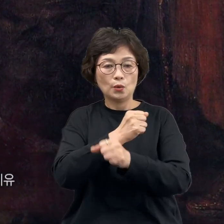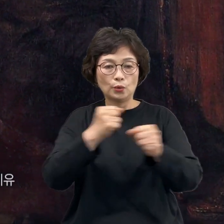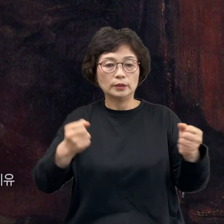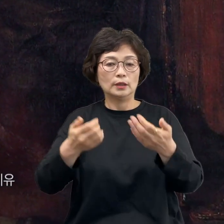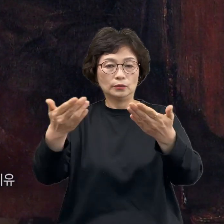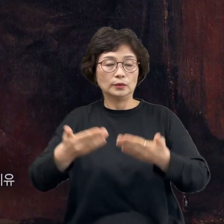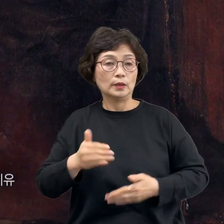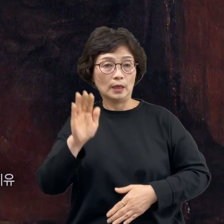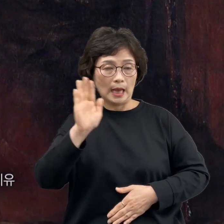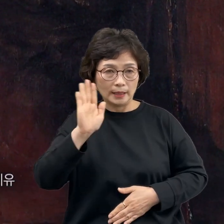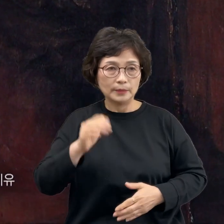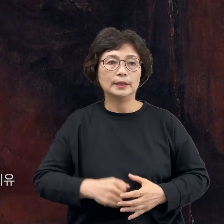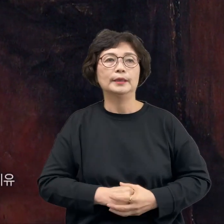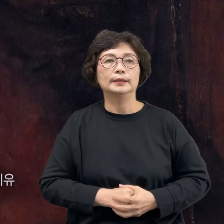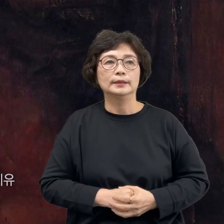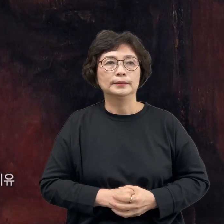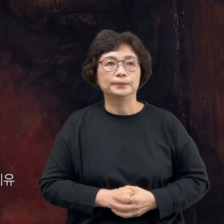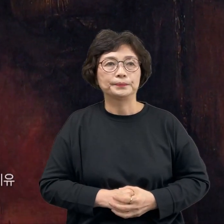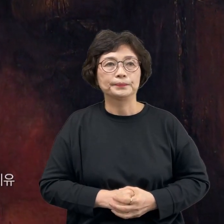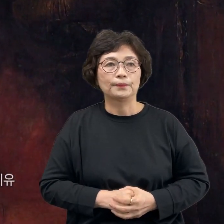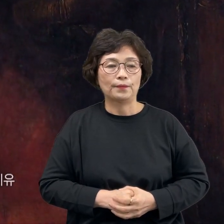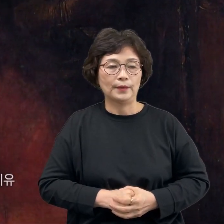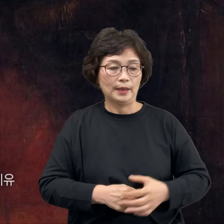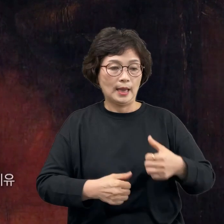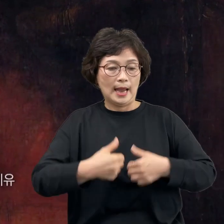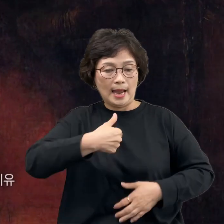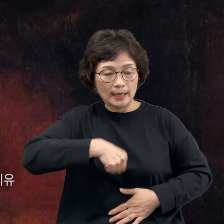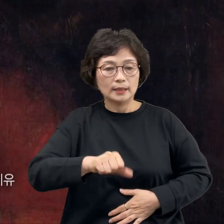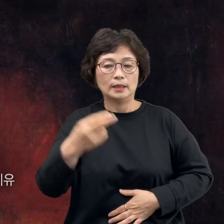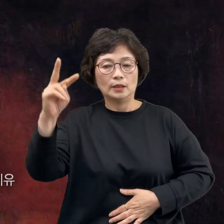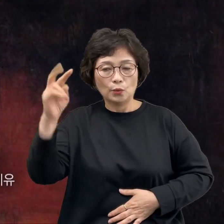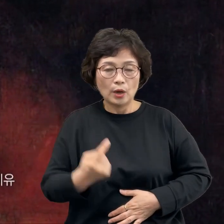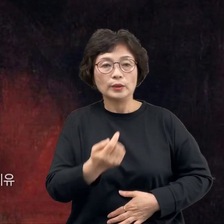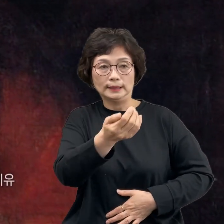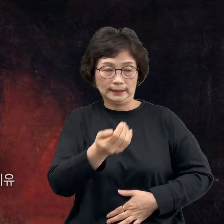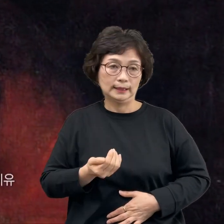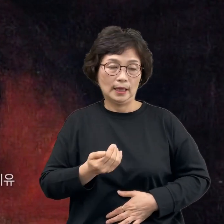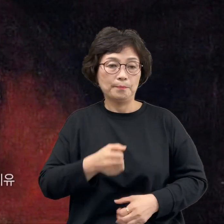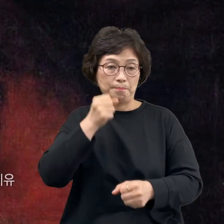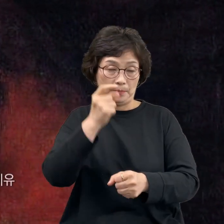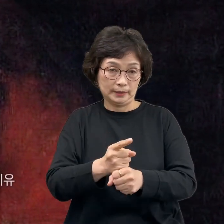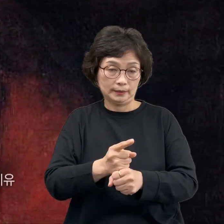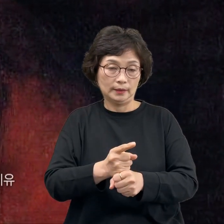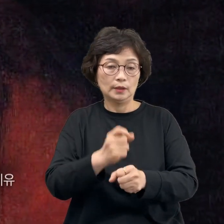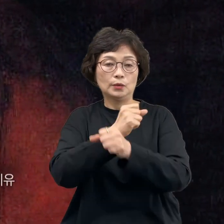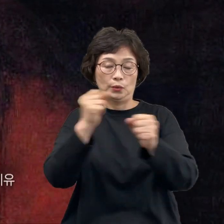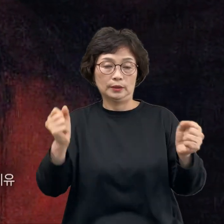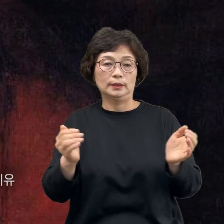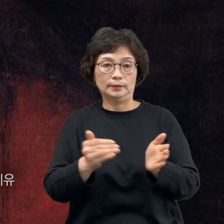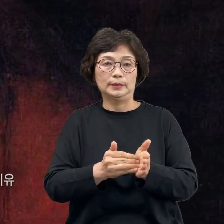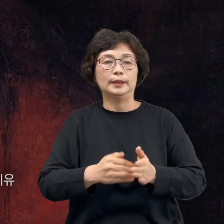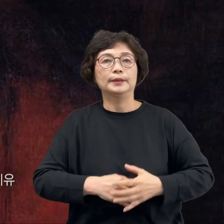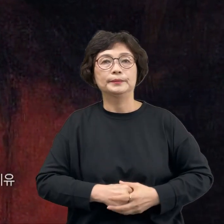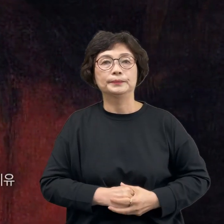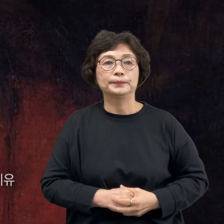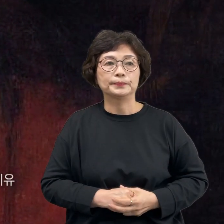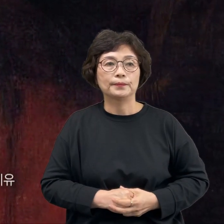아버지는 아들이 돌아왔기 때문에 용서한 것이 아닙니다. 아들이 돌아오기 전에